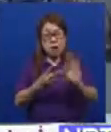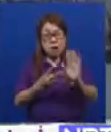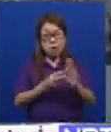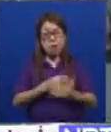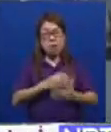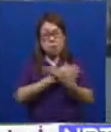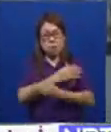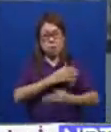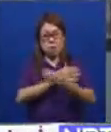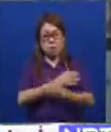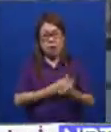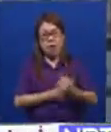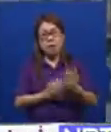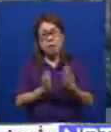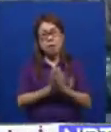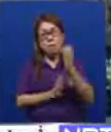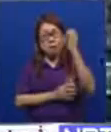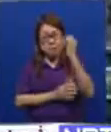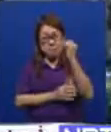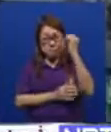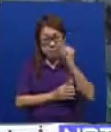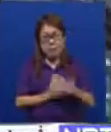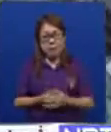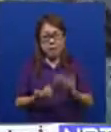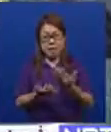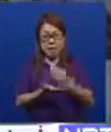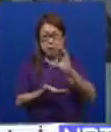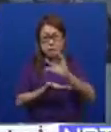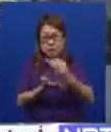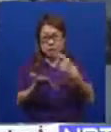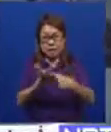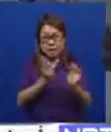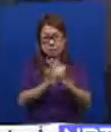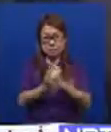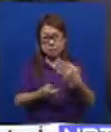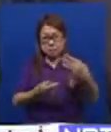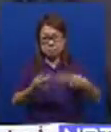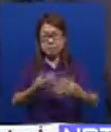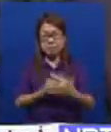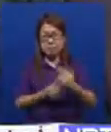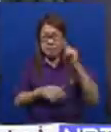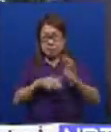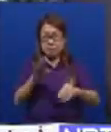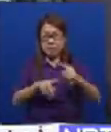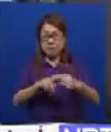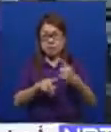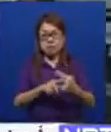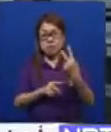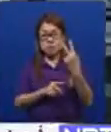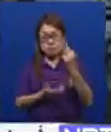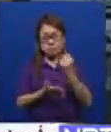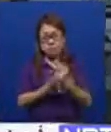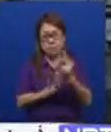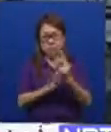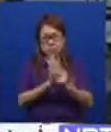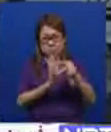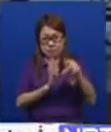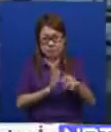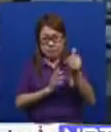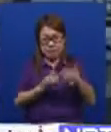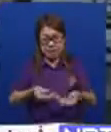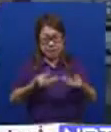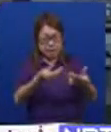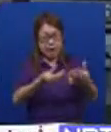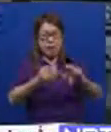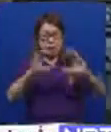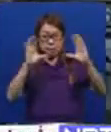งวชนกรงเทพหรอขอสองมกอและกองทุนประกันสังคมขาดว่าจะใช้เวลาประมาณ 2 เดือนในการออกกฎหมายก่อนเสนอขณะรฐมนตรีแล